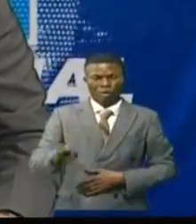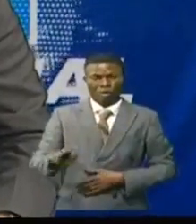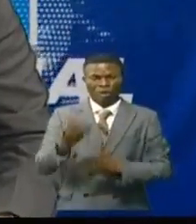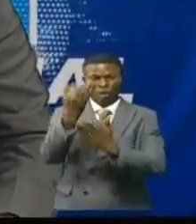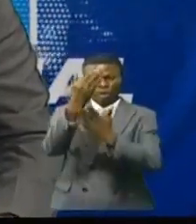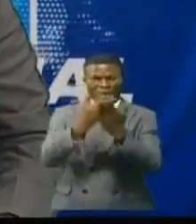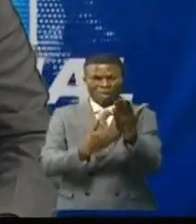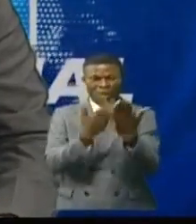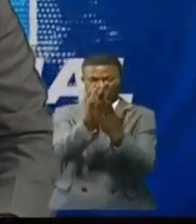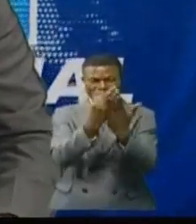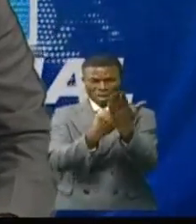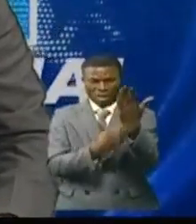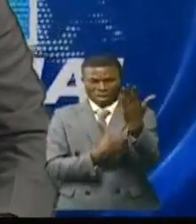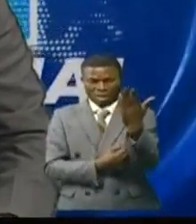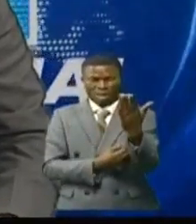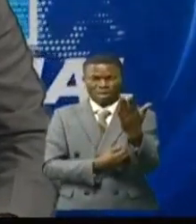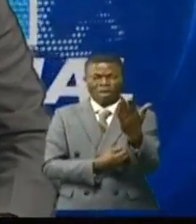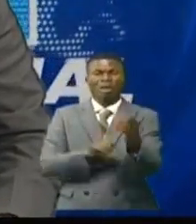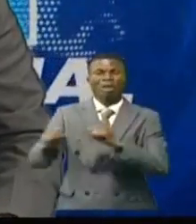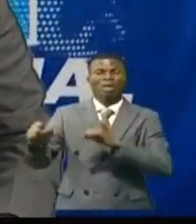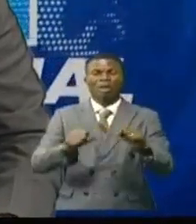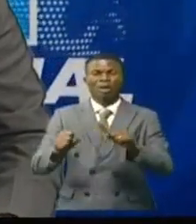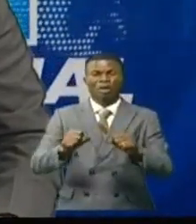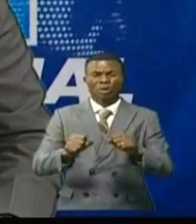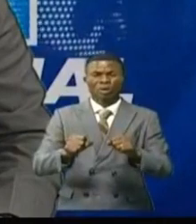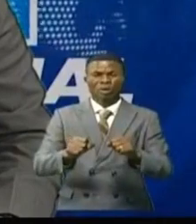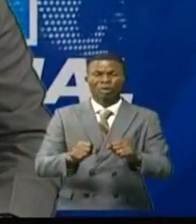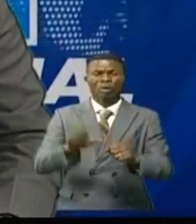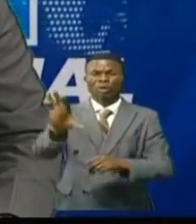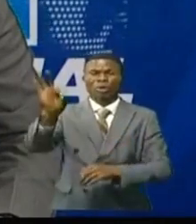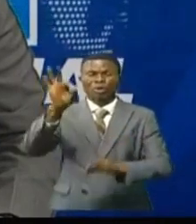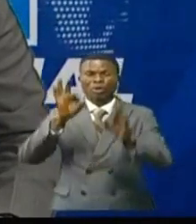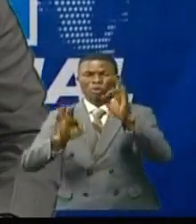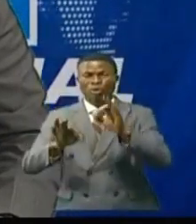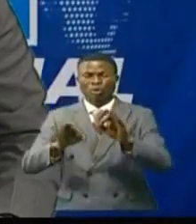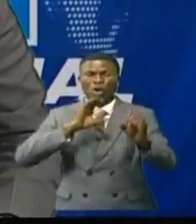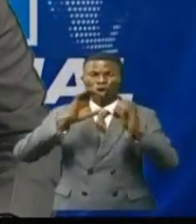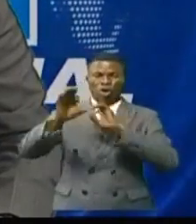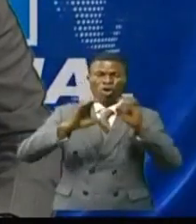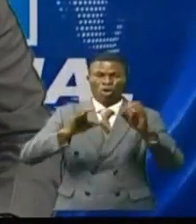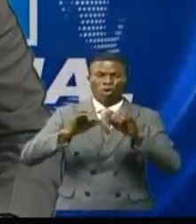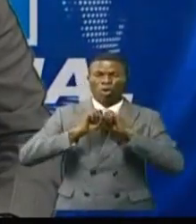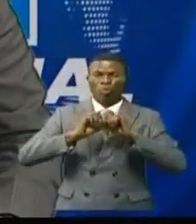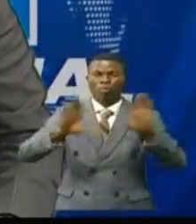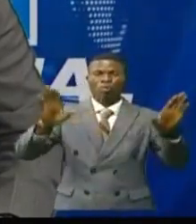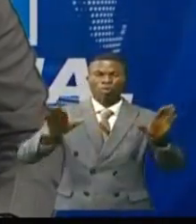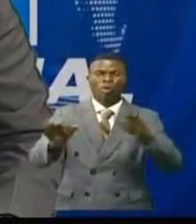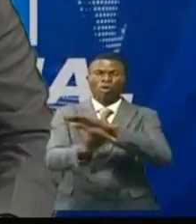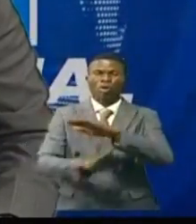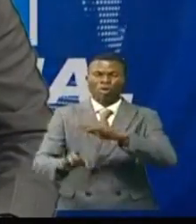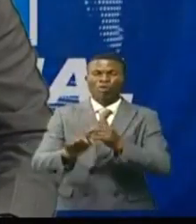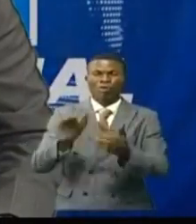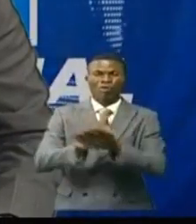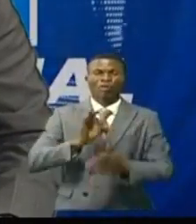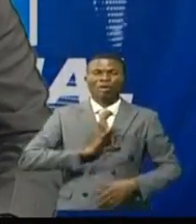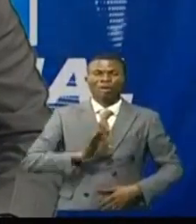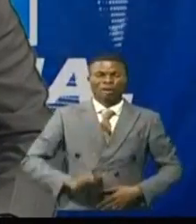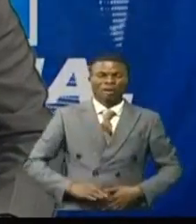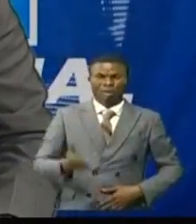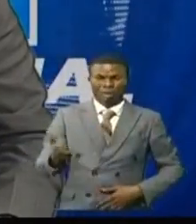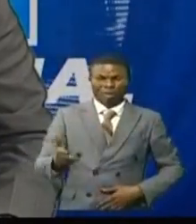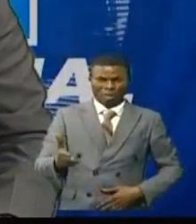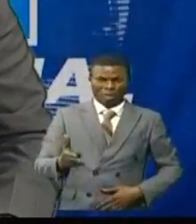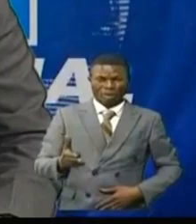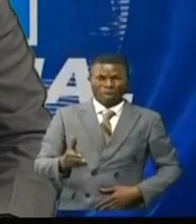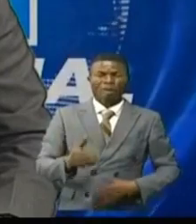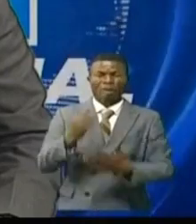liste de finalistes admis à ce test a été publiée sur les différents canaux de communication officielle de la Fondation Denis Nyakiero-Tshisekedi. Il